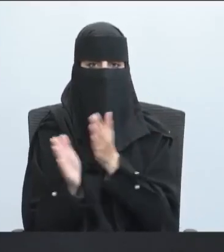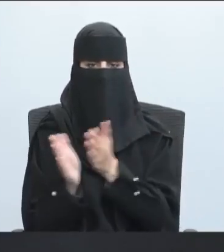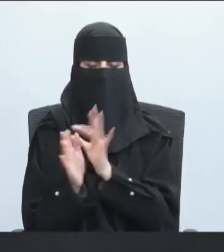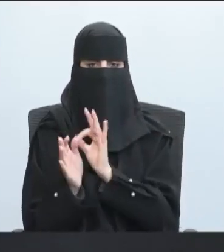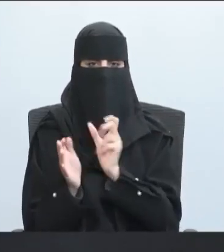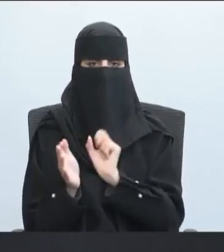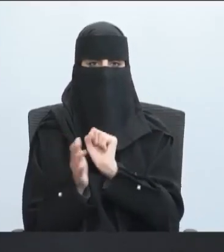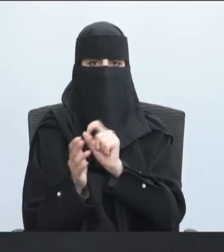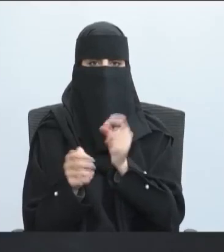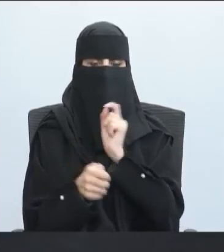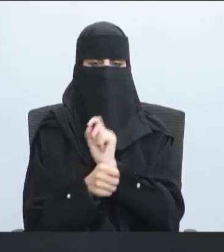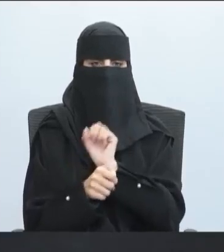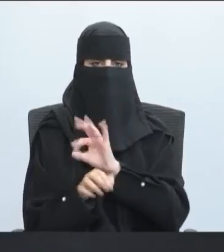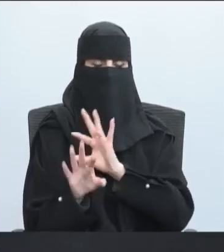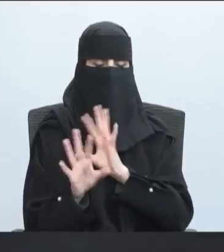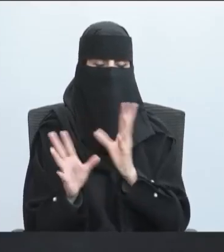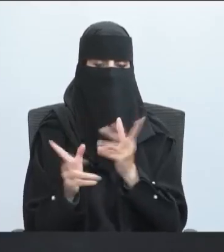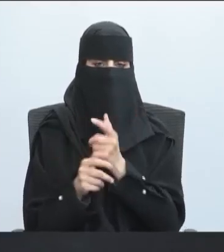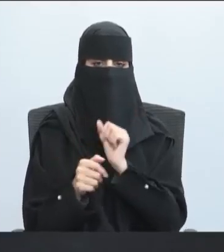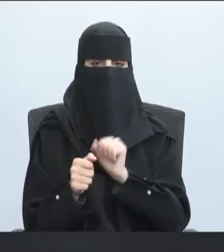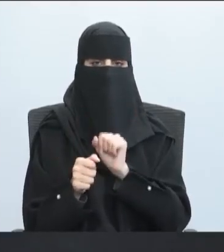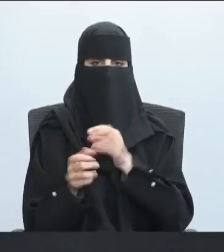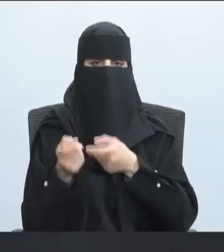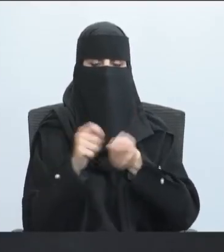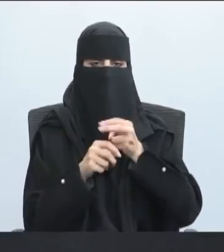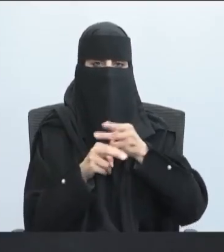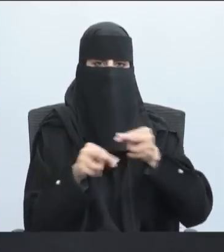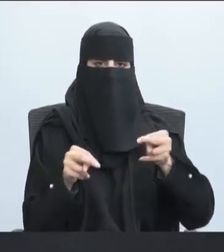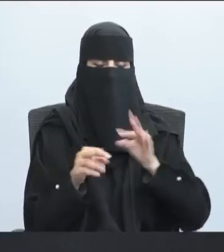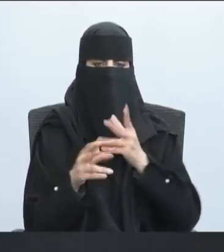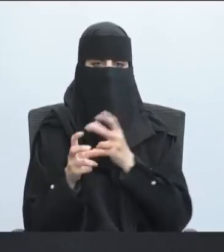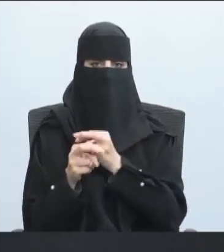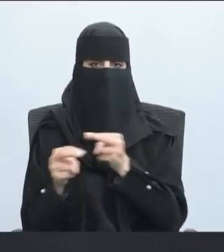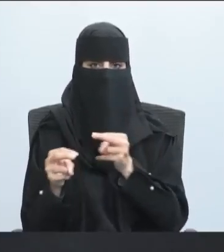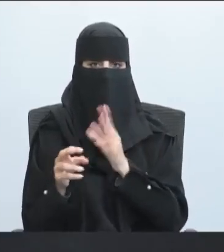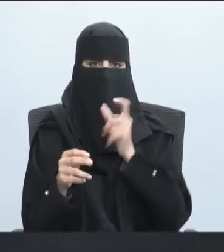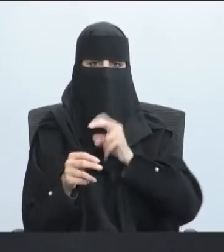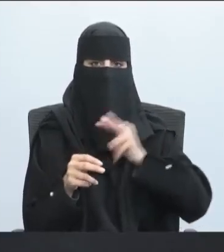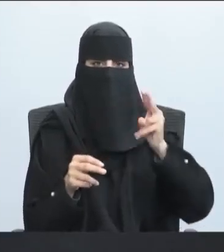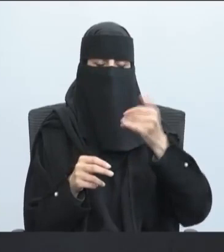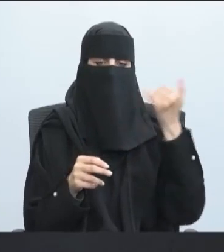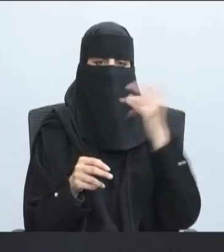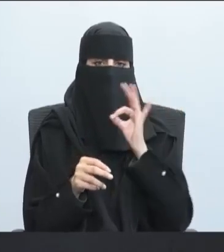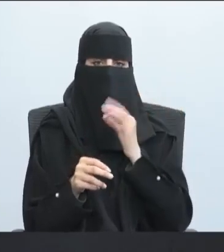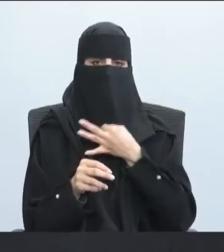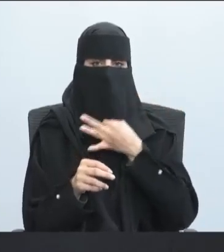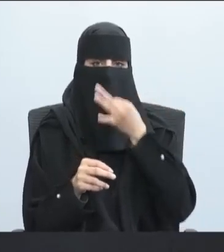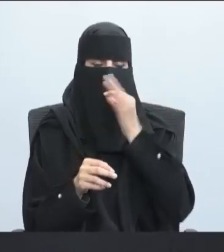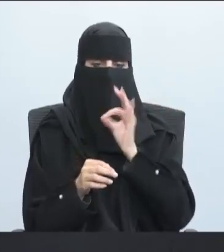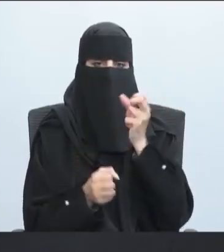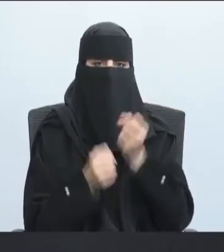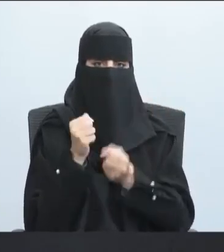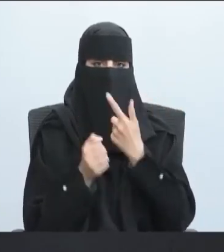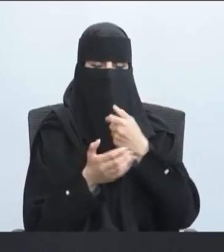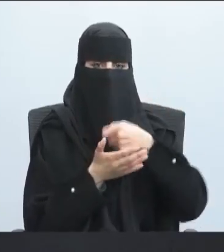حاجه مثلا فعليه في بعض الادوات او الاجهزه اما الشخص الاخر فهو مضطر لشراء هذا الجهاز مثلا او السياره او